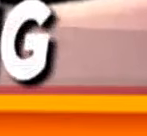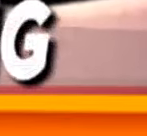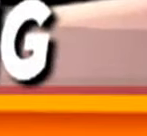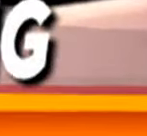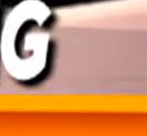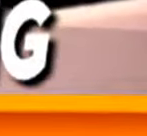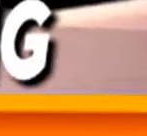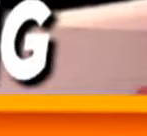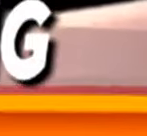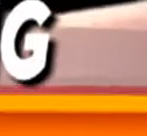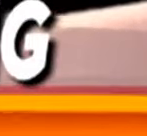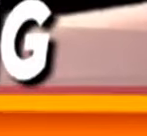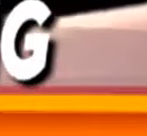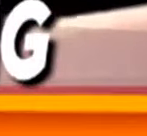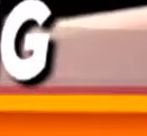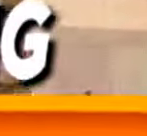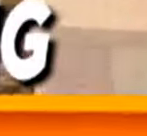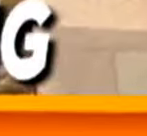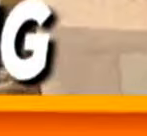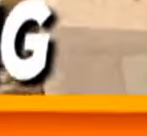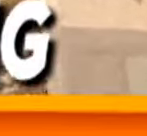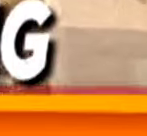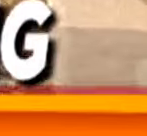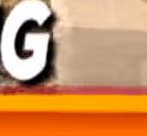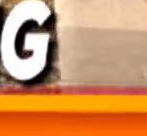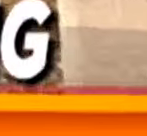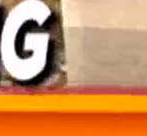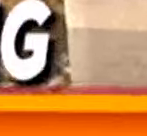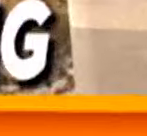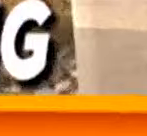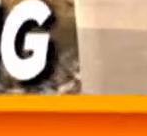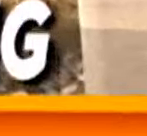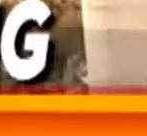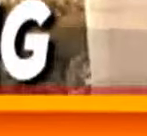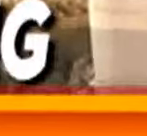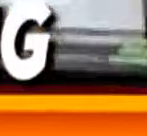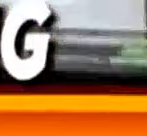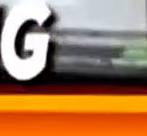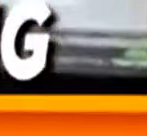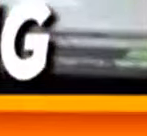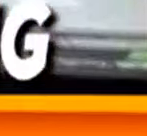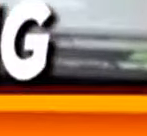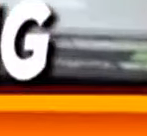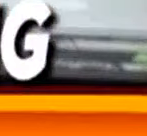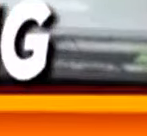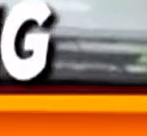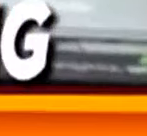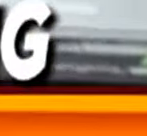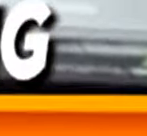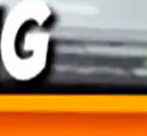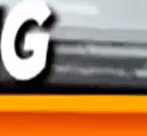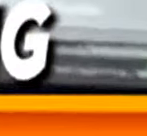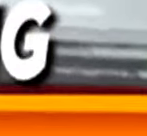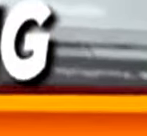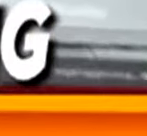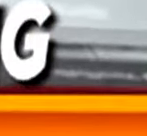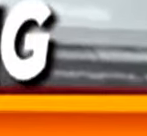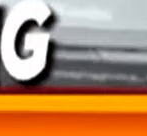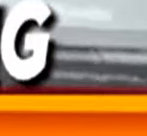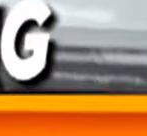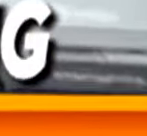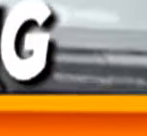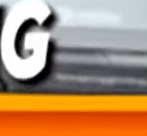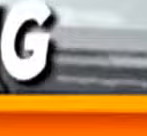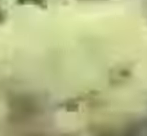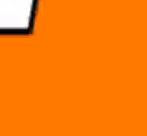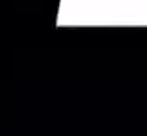Bilibid inmate Denver Mayores, sinentensyahan ng hanggang 8 taong pagkakulong kaugnay ng pagpatay sa broadcaster na si Percy